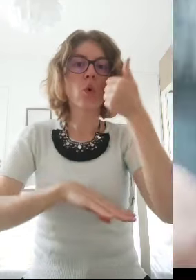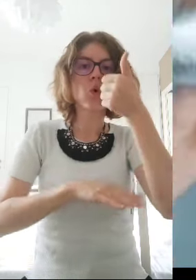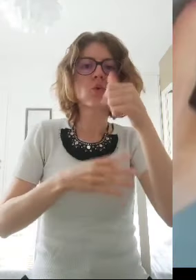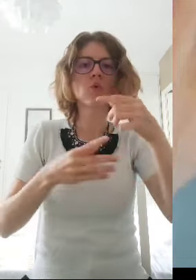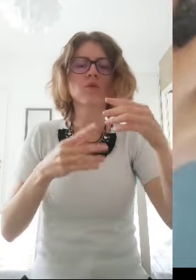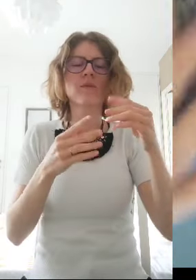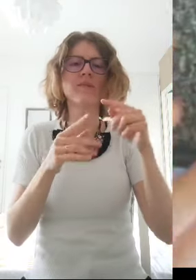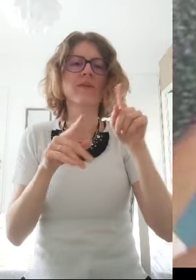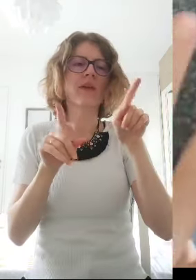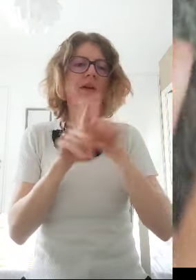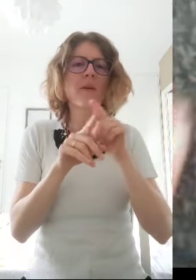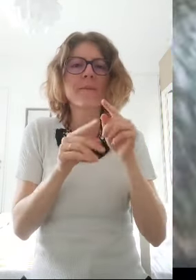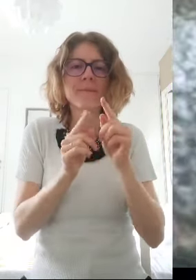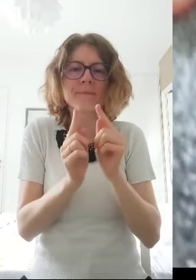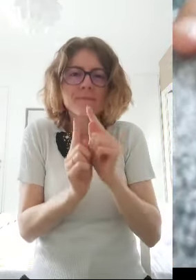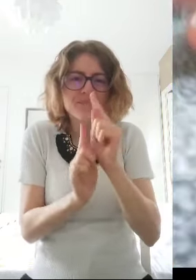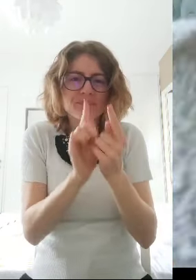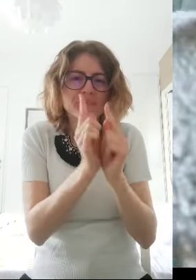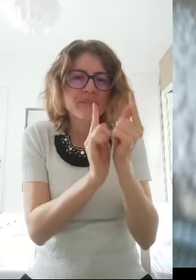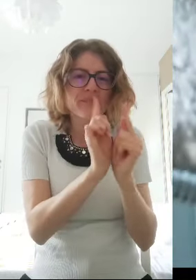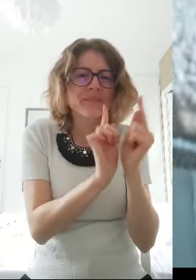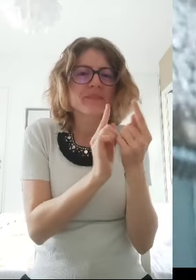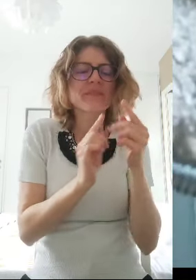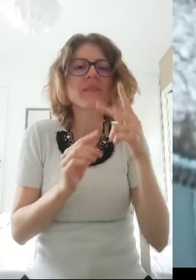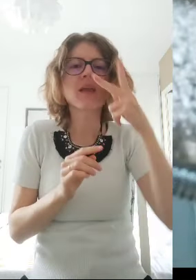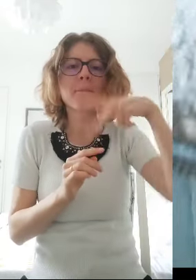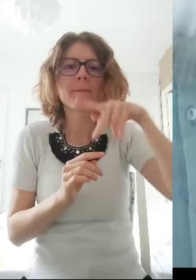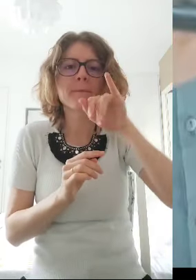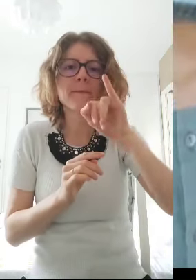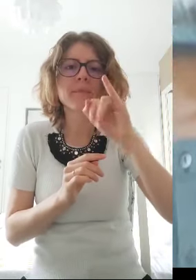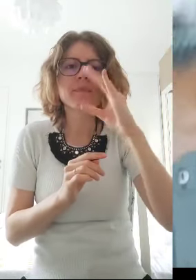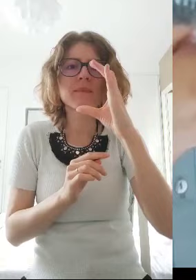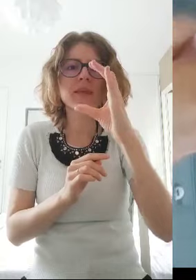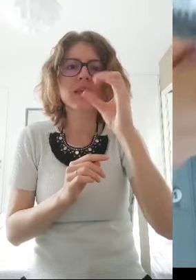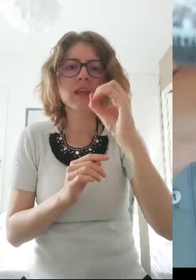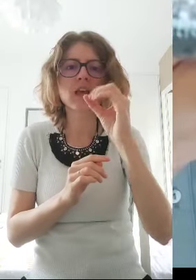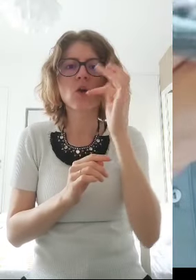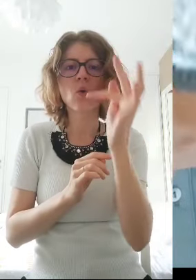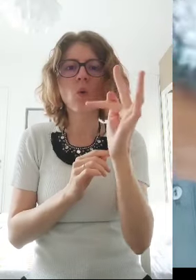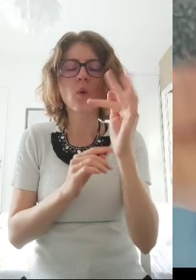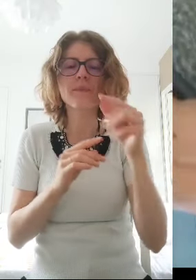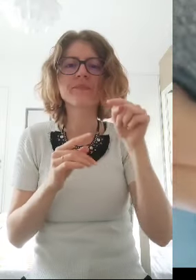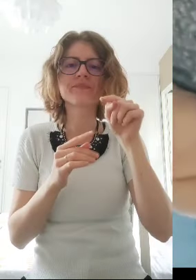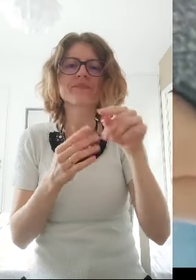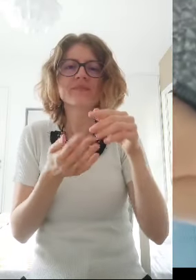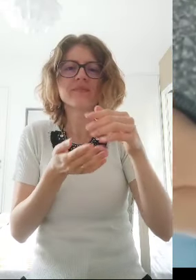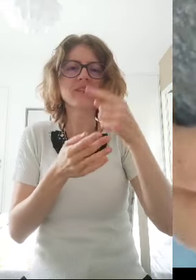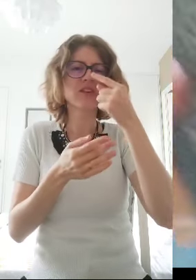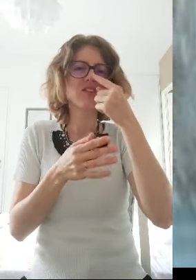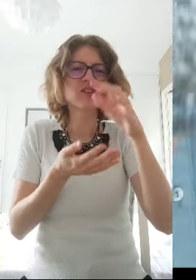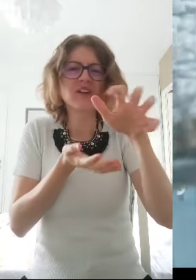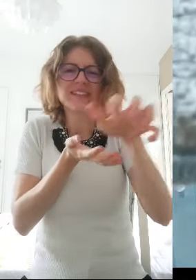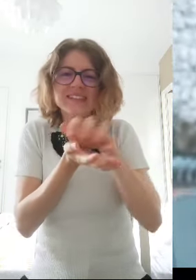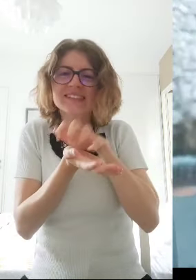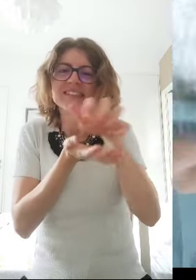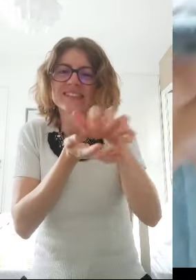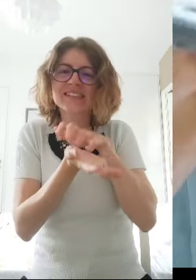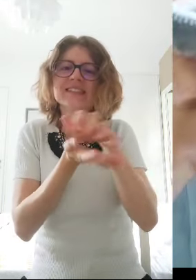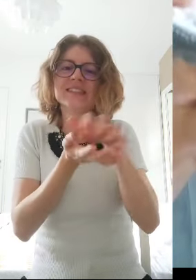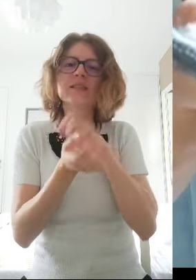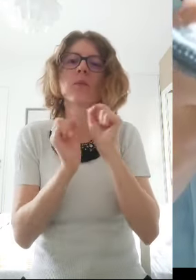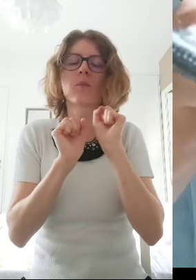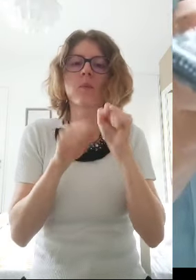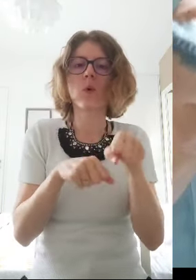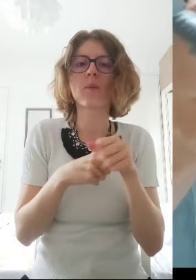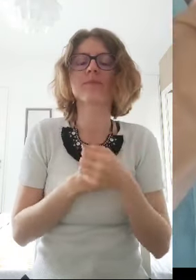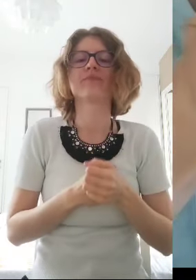douce et une couche qui est assez rugueuse. Alors là c'est difficile de voir à la caméra, mais